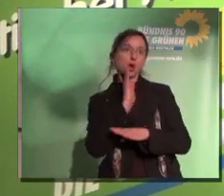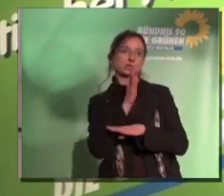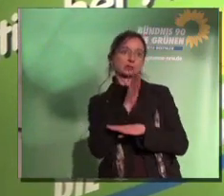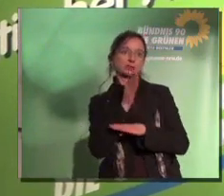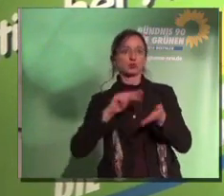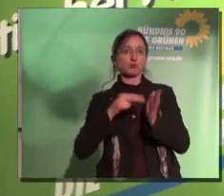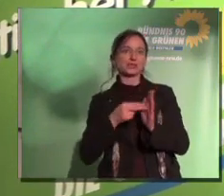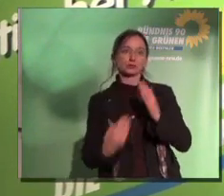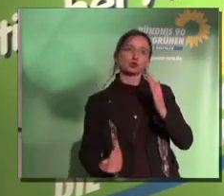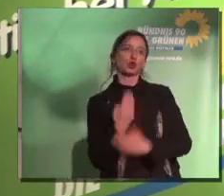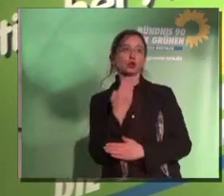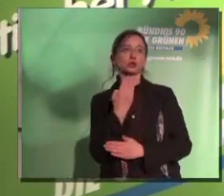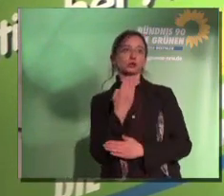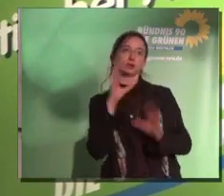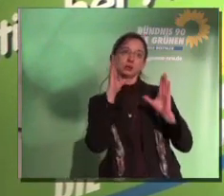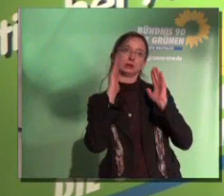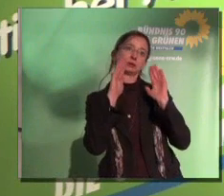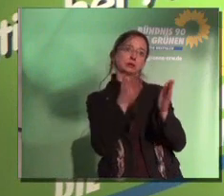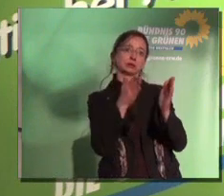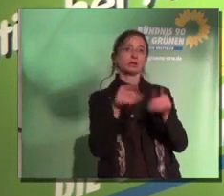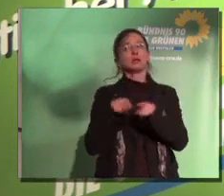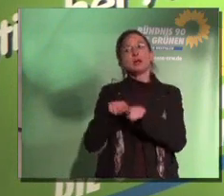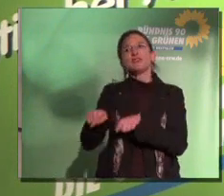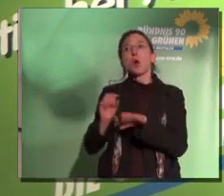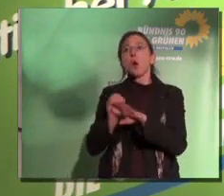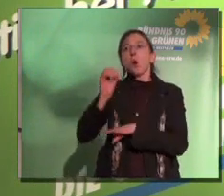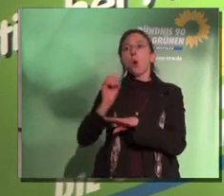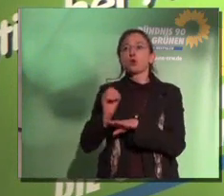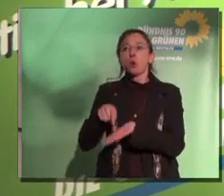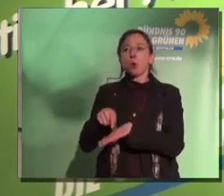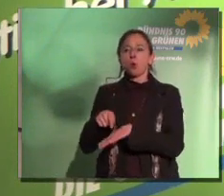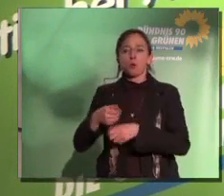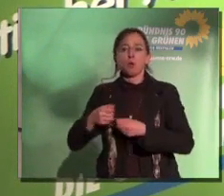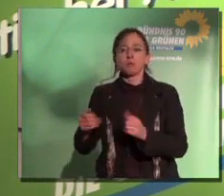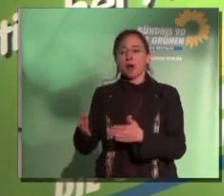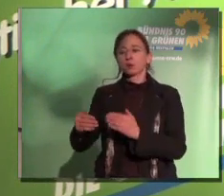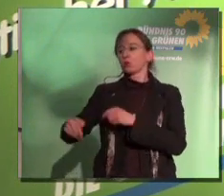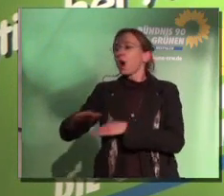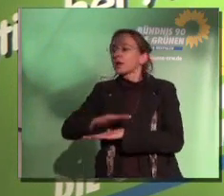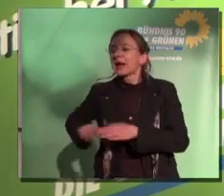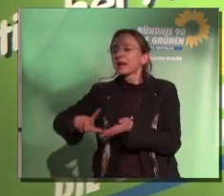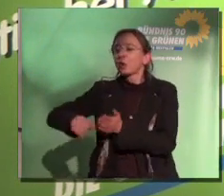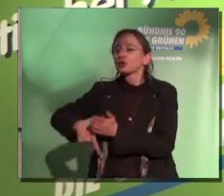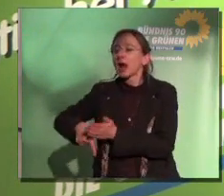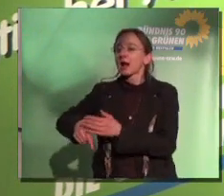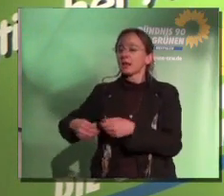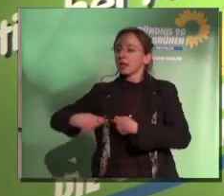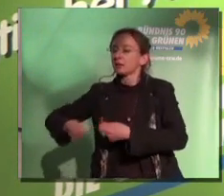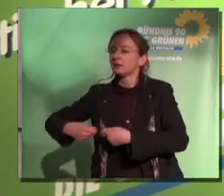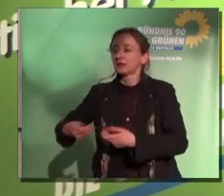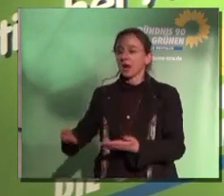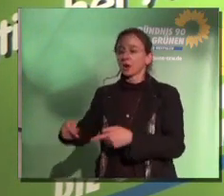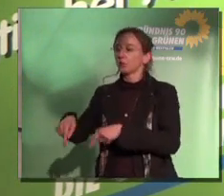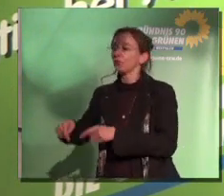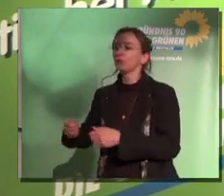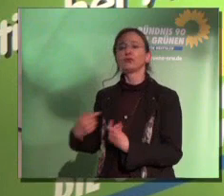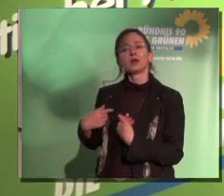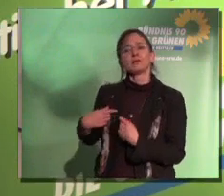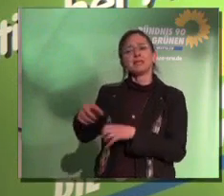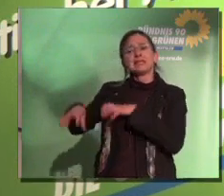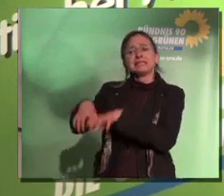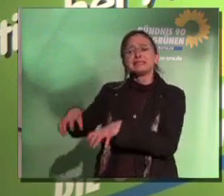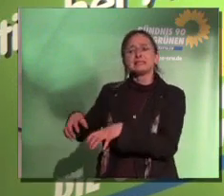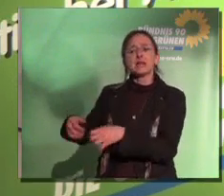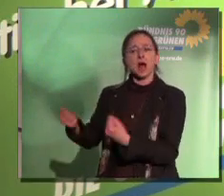gesagt, Ökolandbau, Regionalvermarktung, Verbraucherschutz, artgerechte Tierhaltung. Und was wir erleben ist, dass